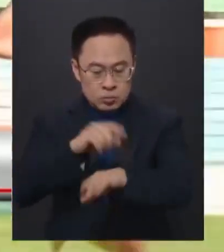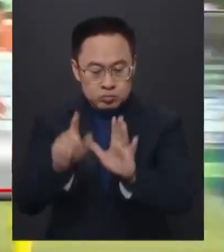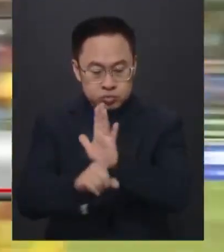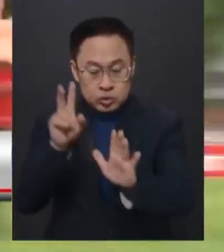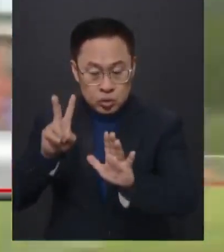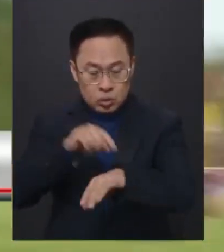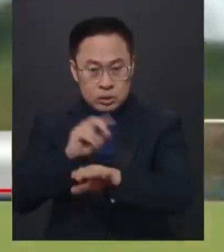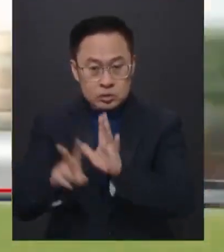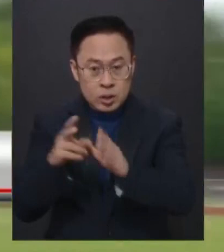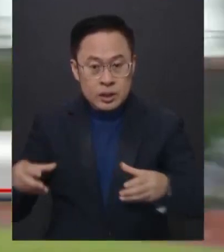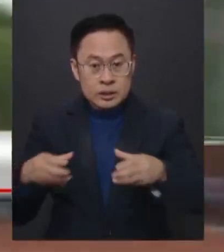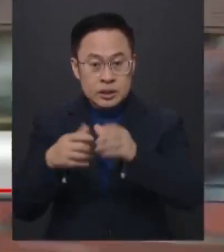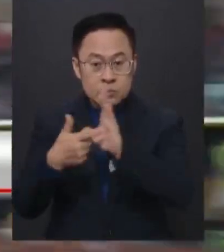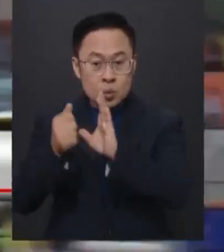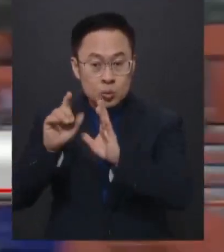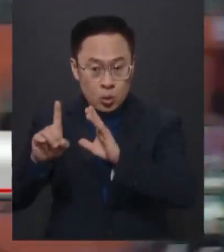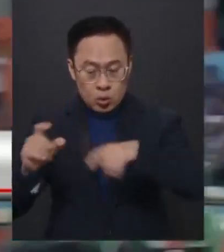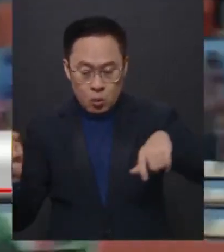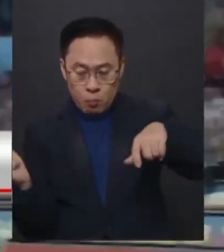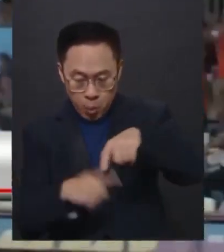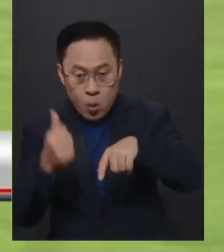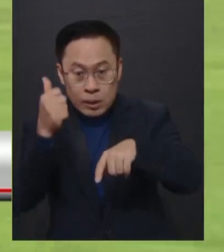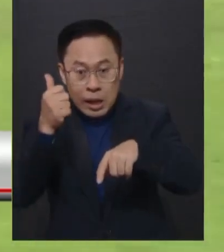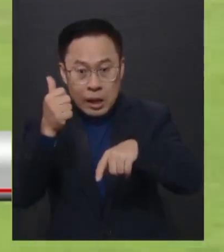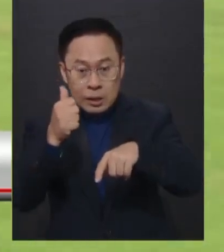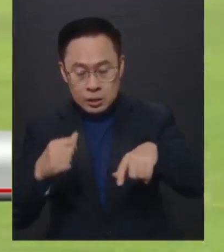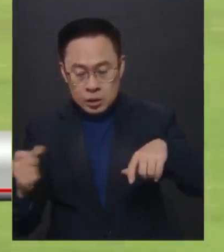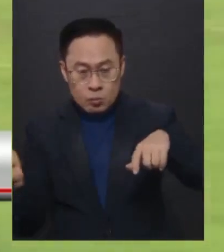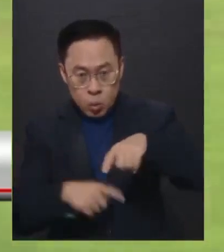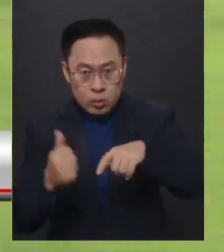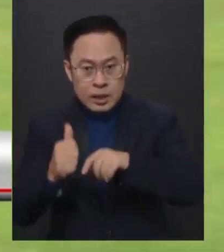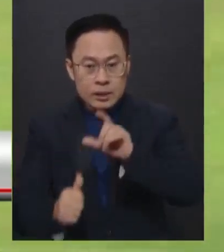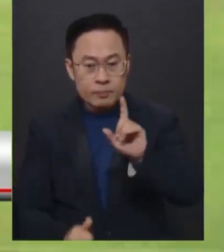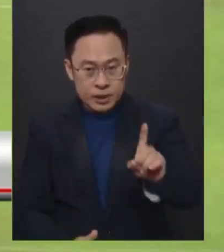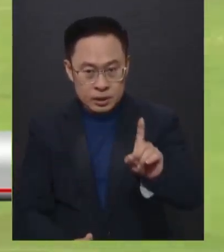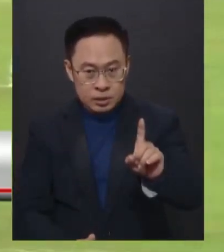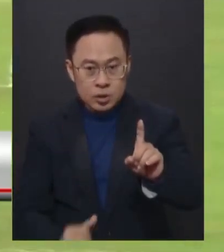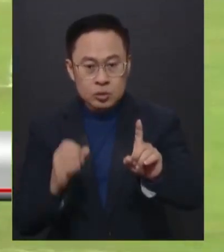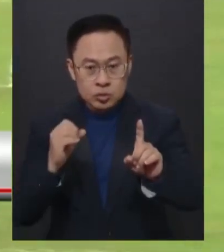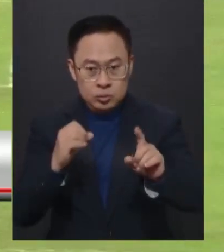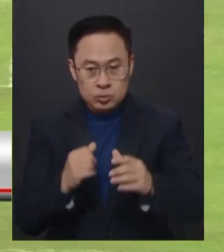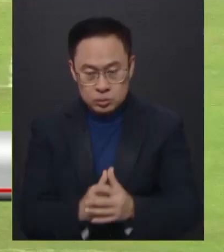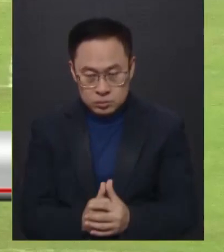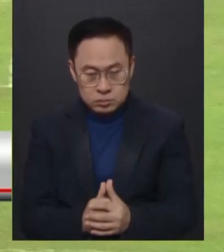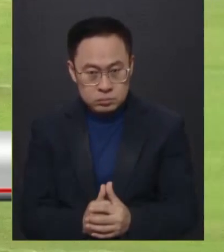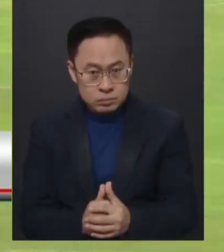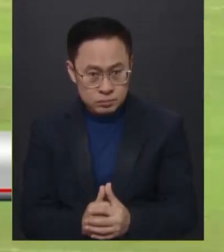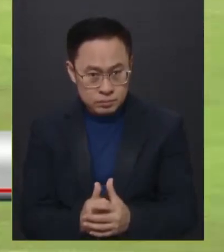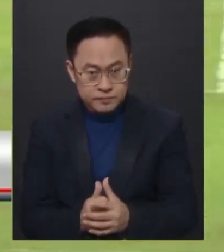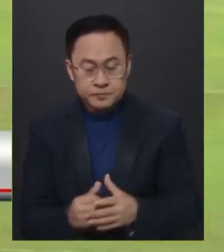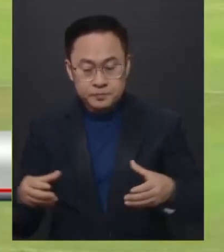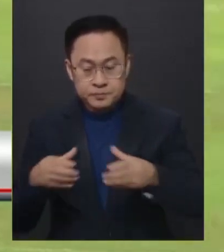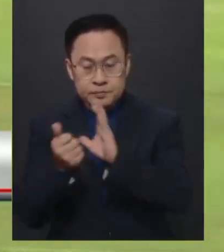รยูไนเต็ดได้ประตูขึ้นนำก่อนครับจากจังหวะสวนกลับและเป็นโรมาริโอนะครับที่ยิงเข้าไปไม่พลาดทำให้ทีมขึ้นนำ